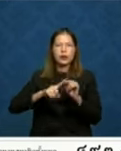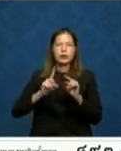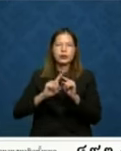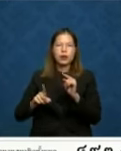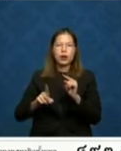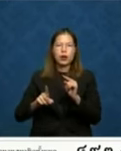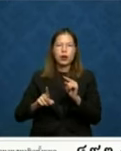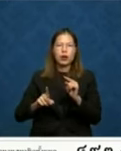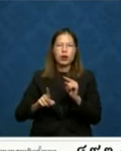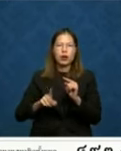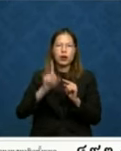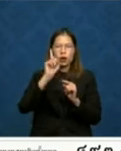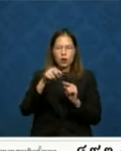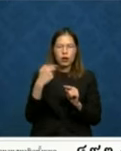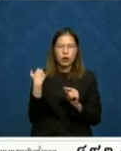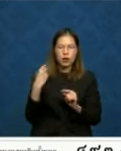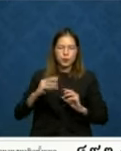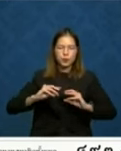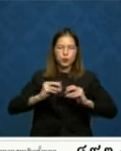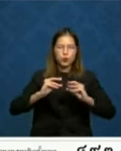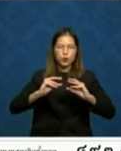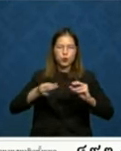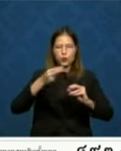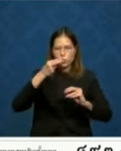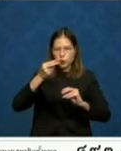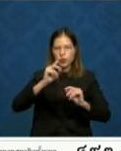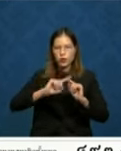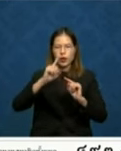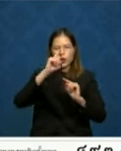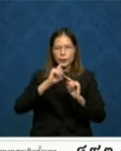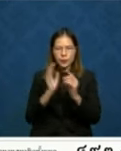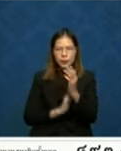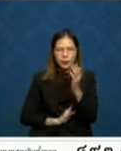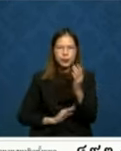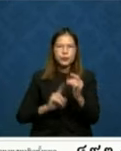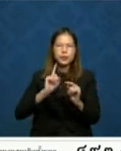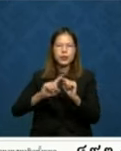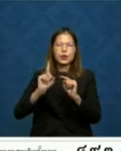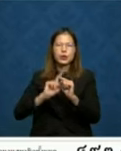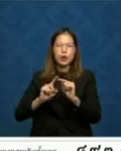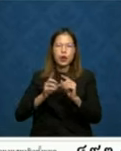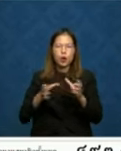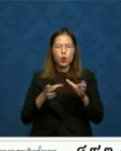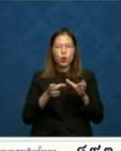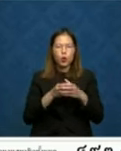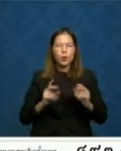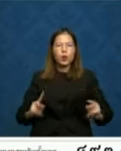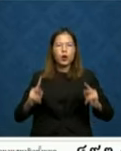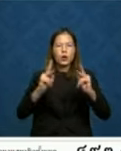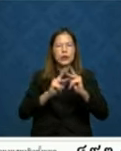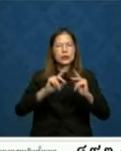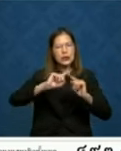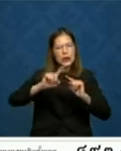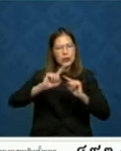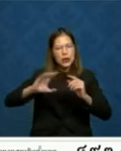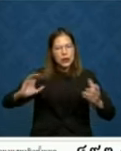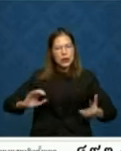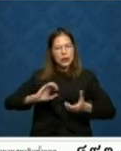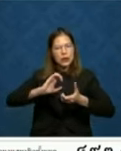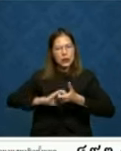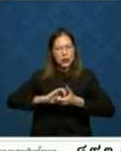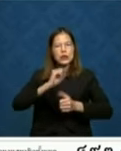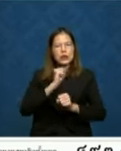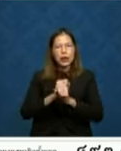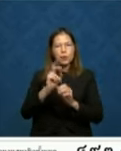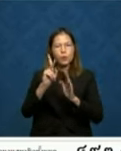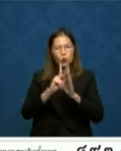ไม่ว่าจะเป็นการยาสูบแห่งประเทศไทยกรมสรรพสามิตแล้วก็ศุลกากรซึ่งได้ระบุว่ากำลังร่างกฎหมายนะ